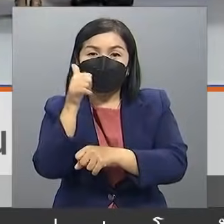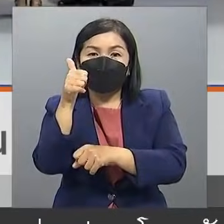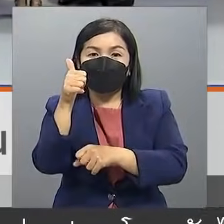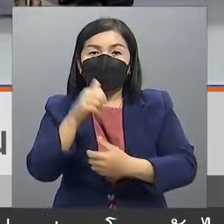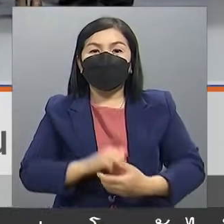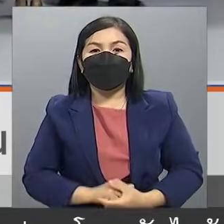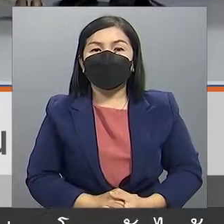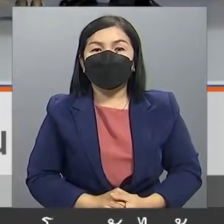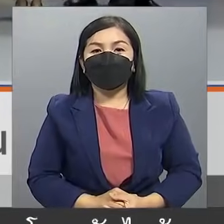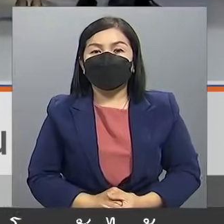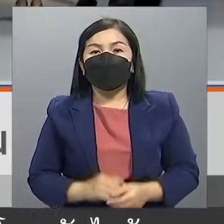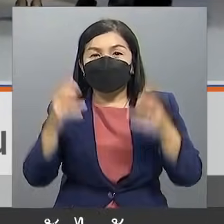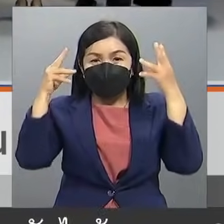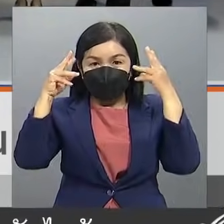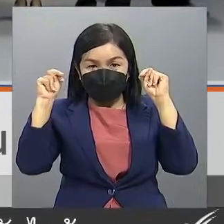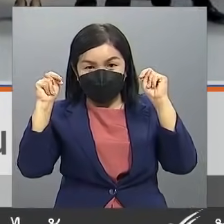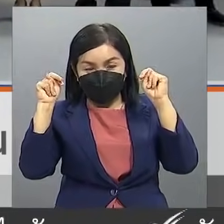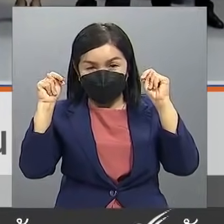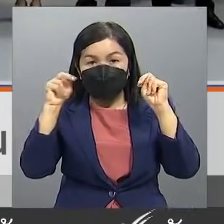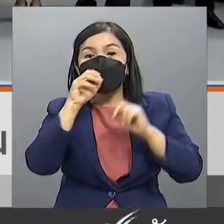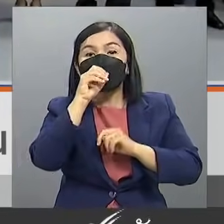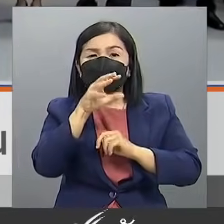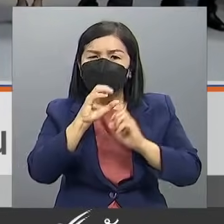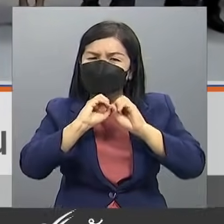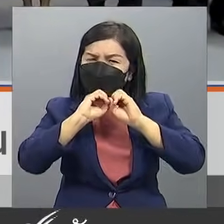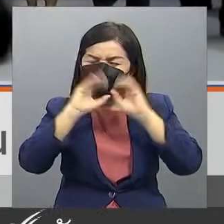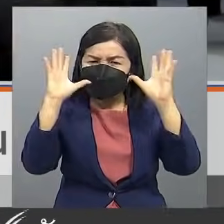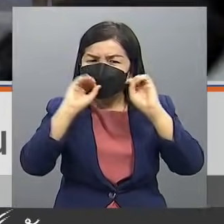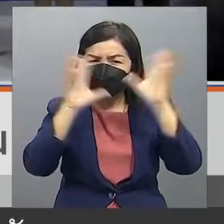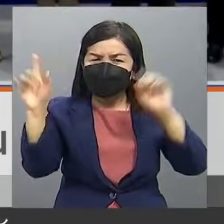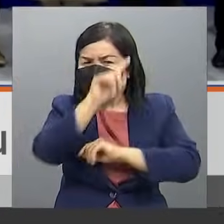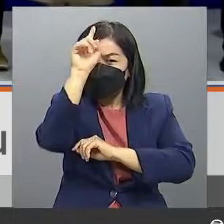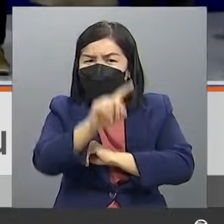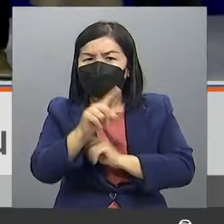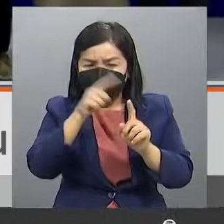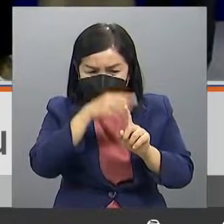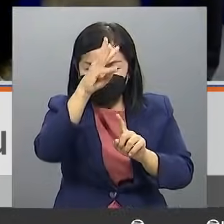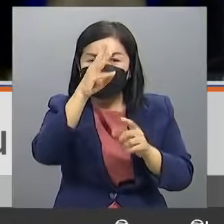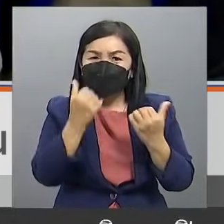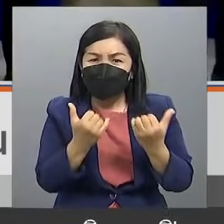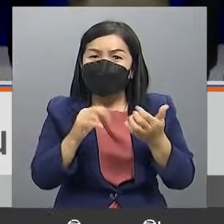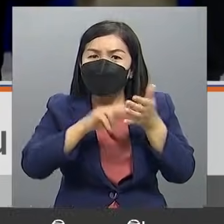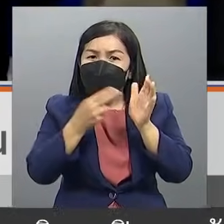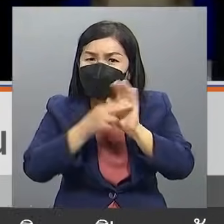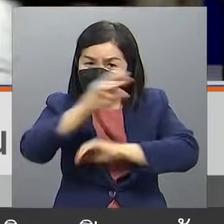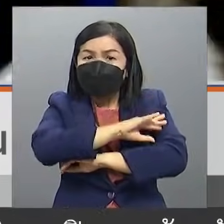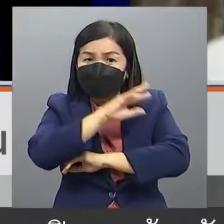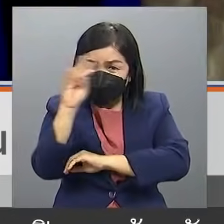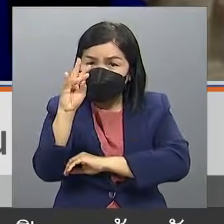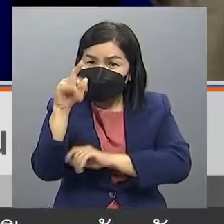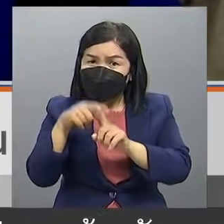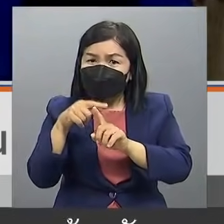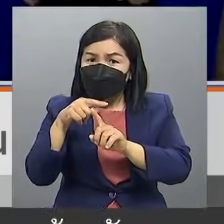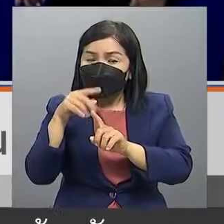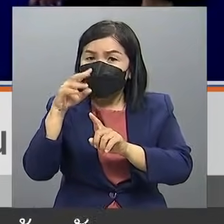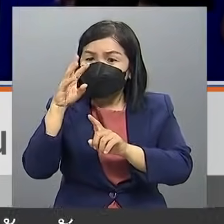นายกพูดแบบนี้แต่ว่ายังไม่คลายข้อสงสัยนะครับว่าเดือนมิถุนายนนี้หมายถึงวันที่7มิถุนายนหรือไม่นักข่าวก็เล